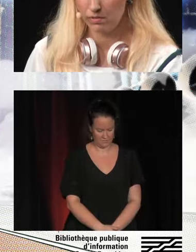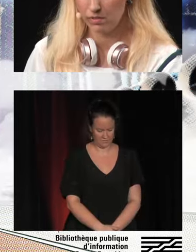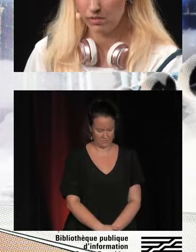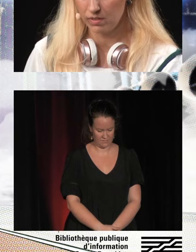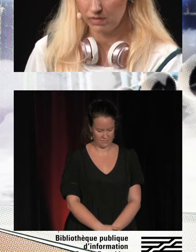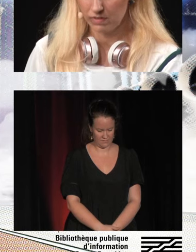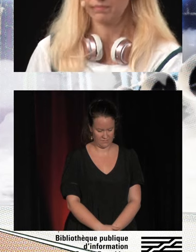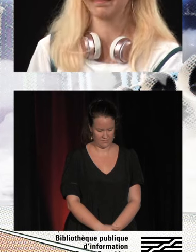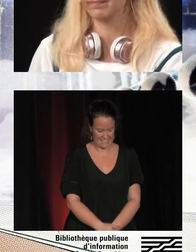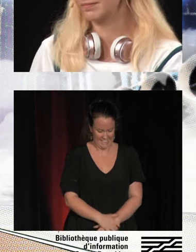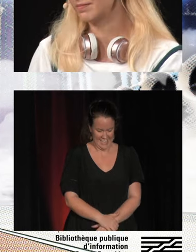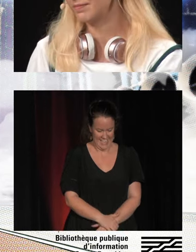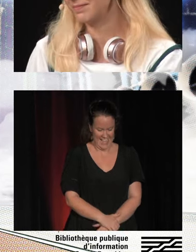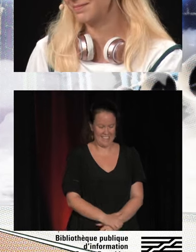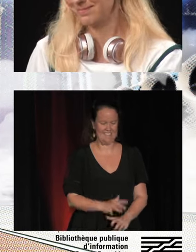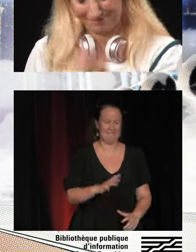Bougez-vous.